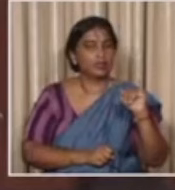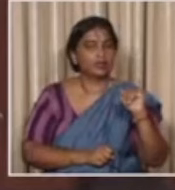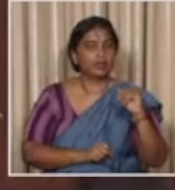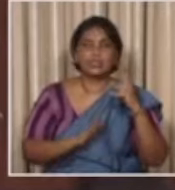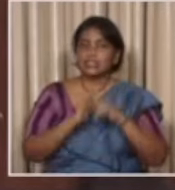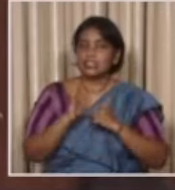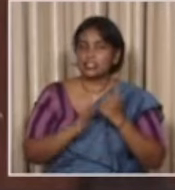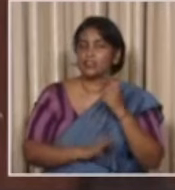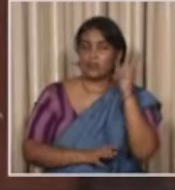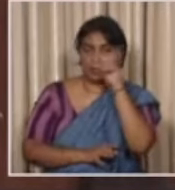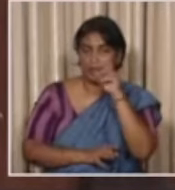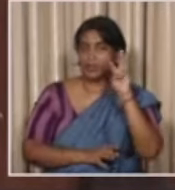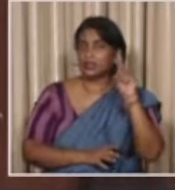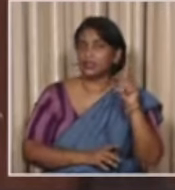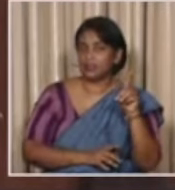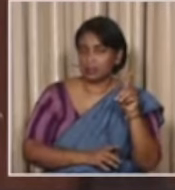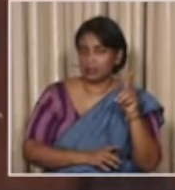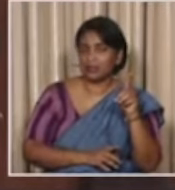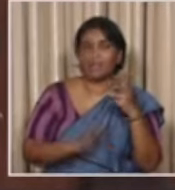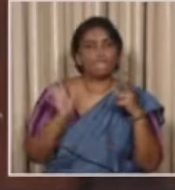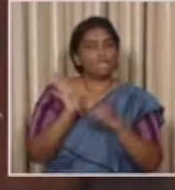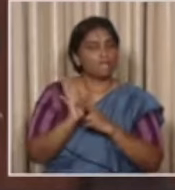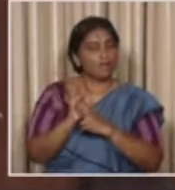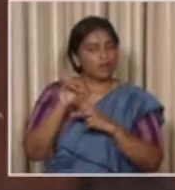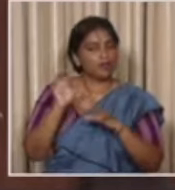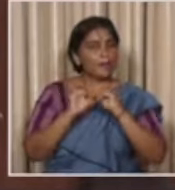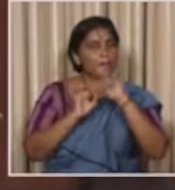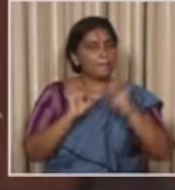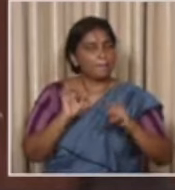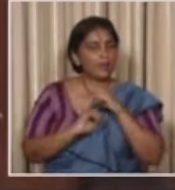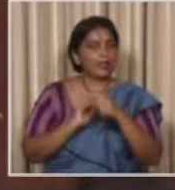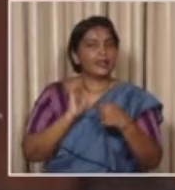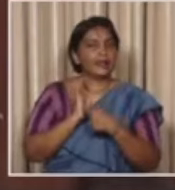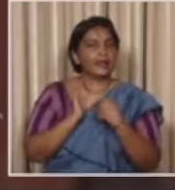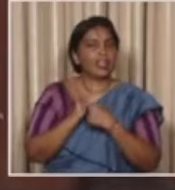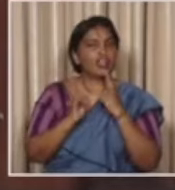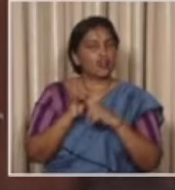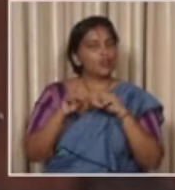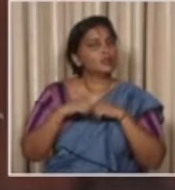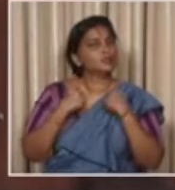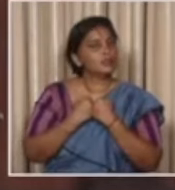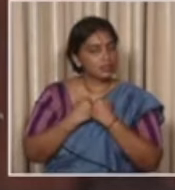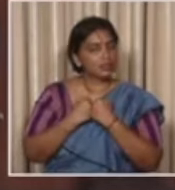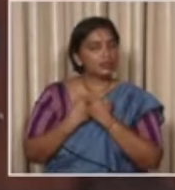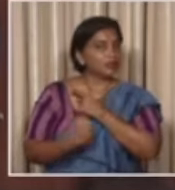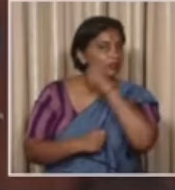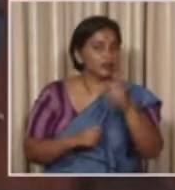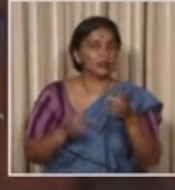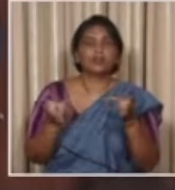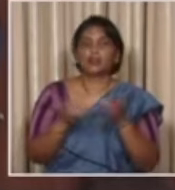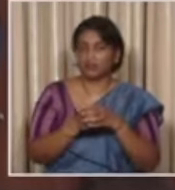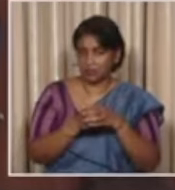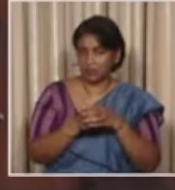2006 ජනවාරි මාසේ 31 වෙනිදා වවුනියාවට මඩකලපුවේ ඉඳන් TRO කියන සංවිධානයේ ගියපු